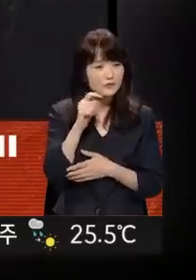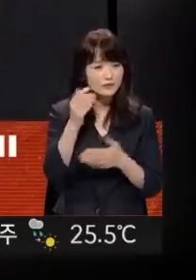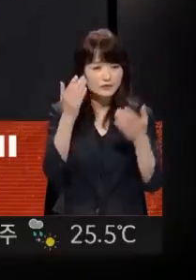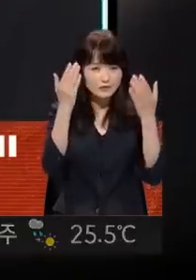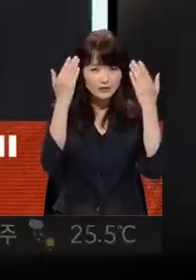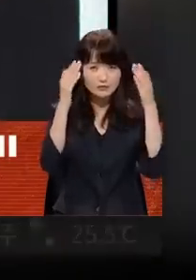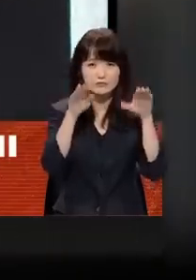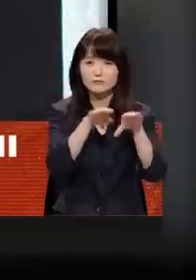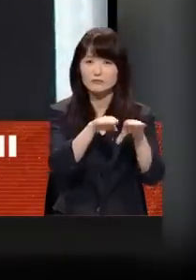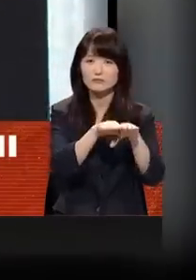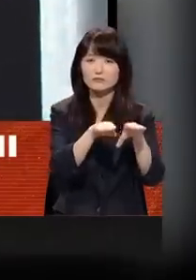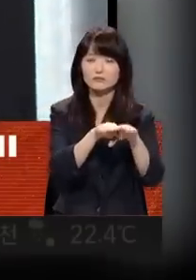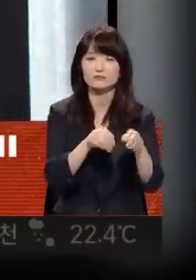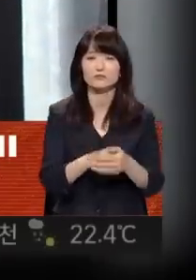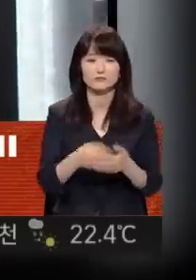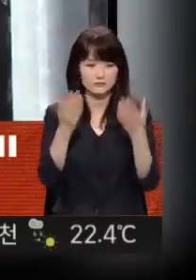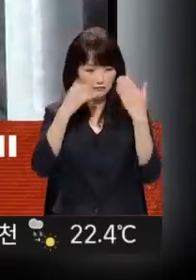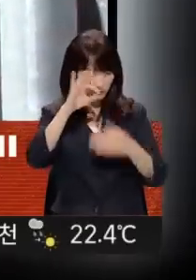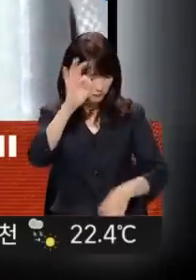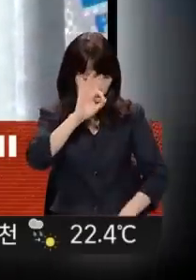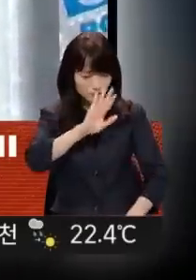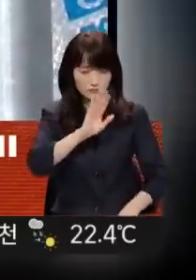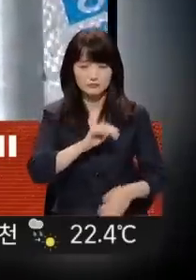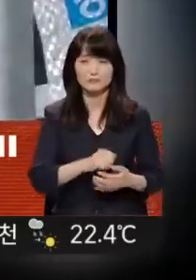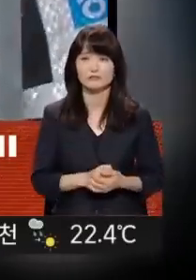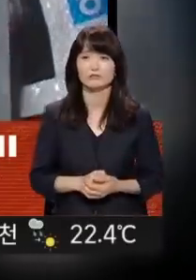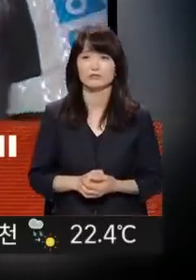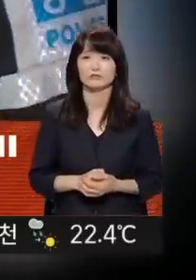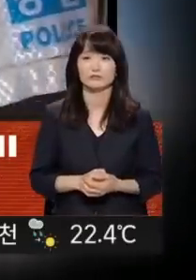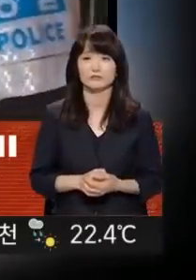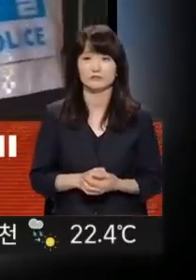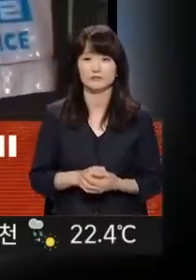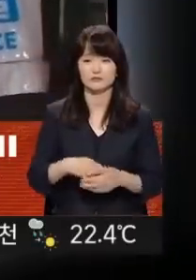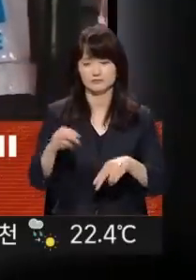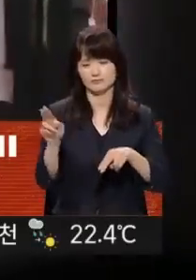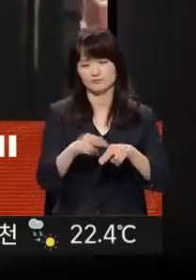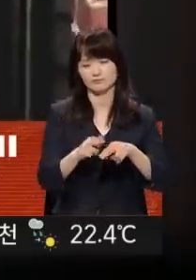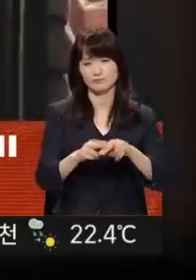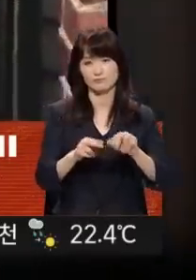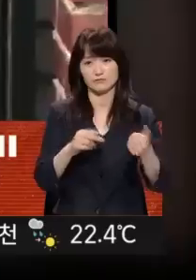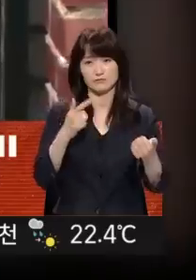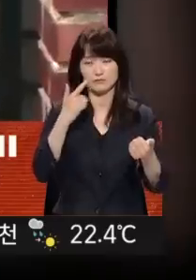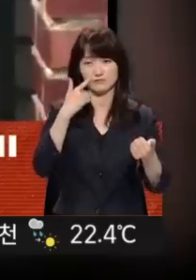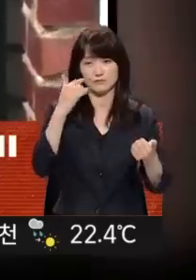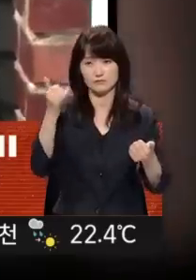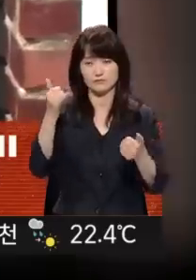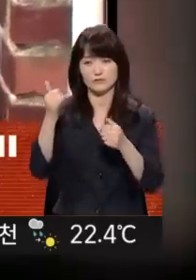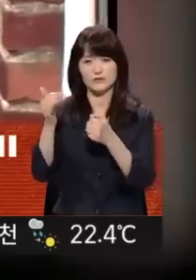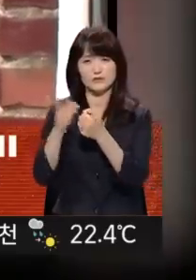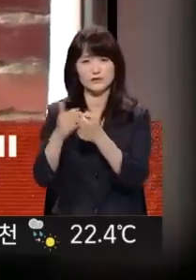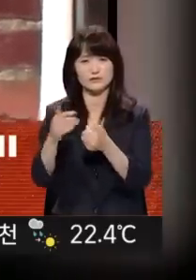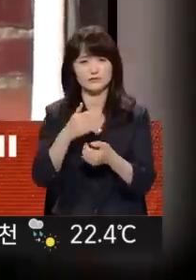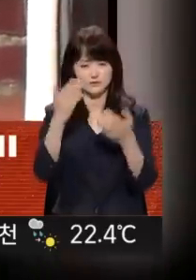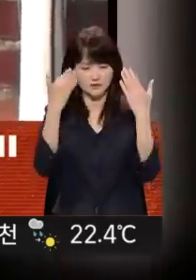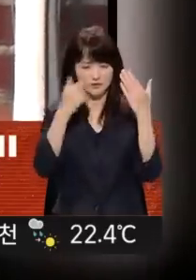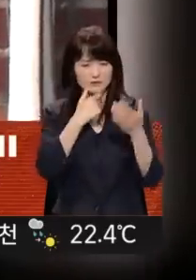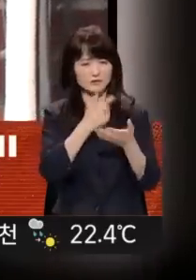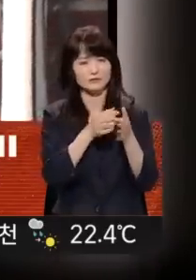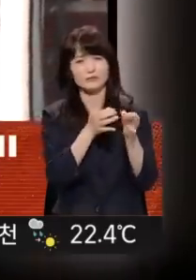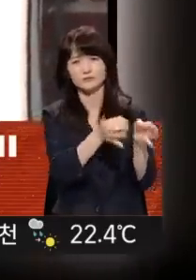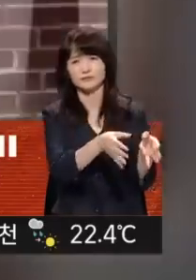그러니까 일단은이 범죄를 저지른 사람이 부모였기 때문에 학교도 지금 속았다는 입장입니다 아침 말씀하셨던 것처럼